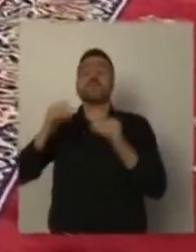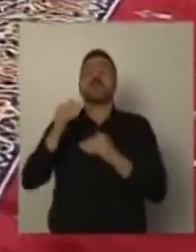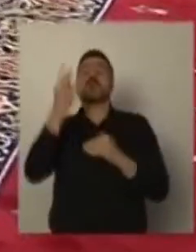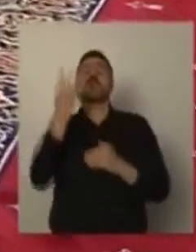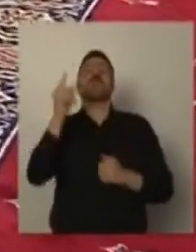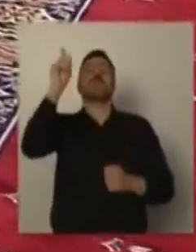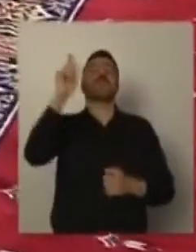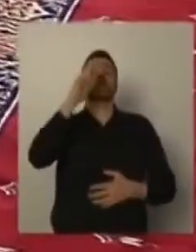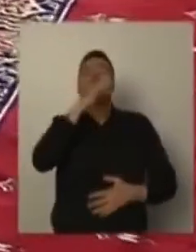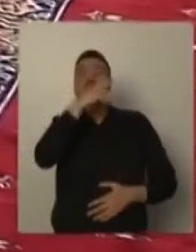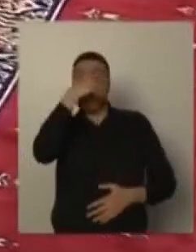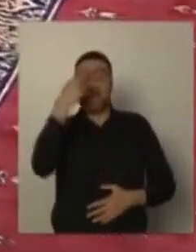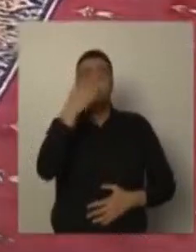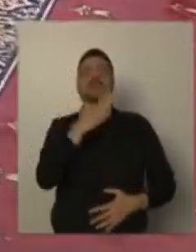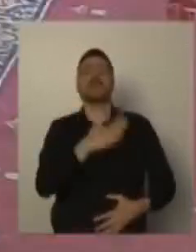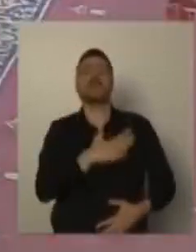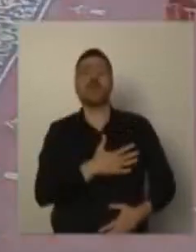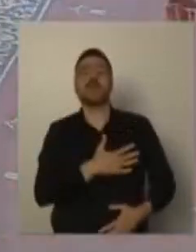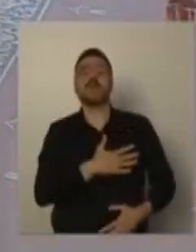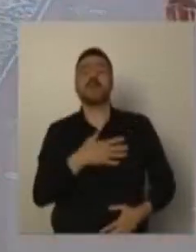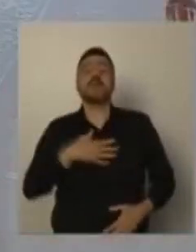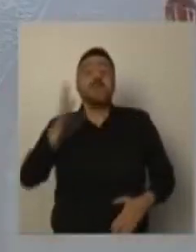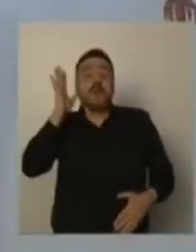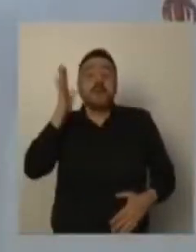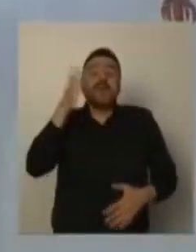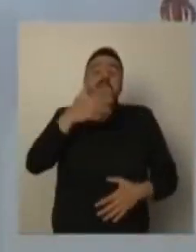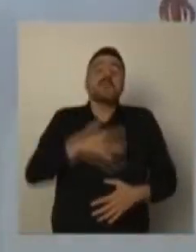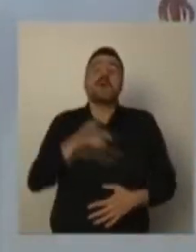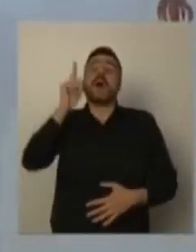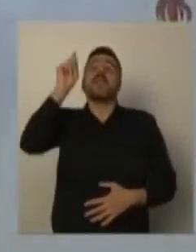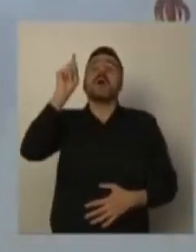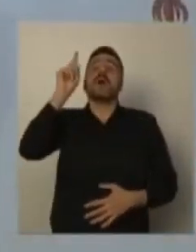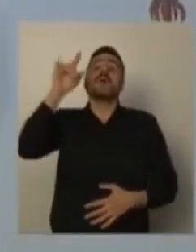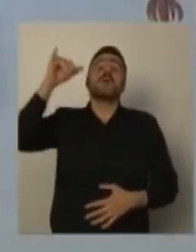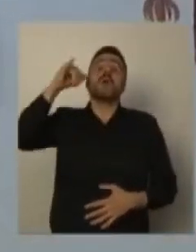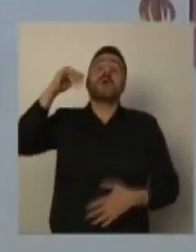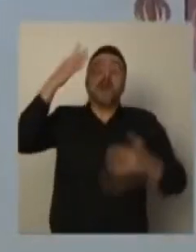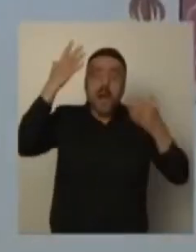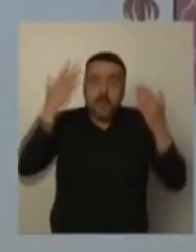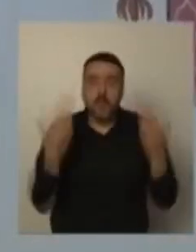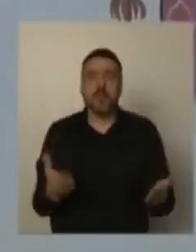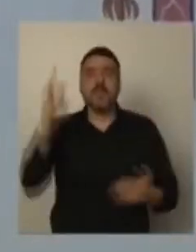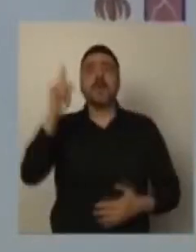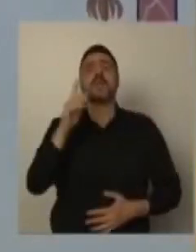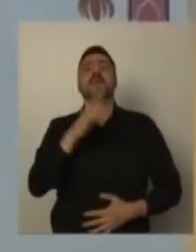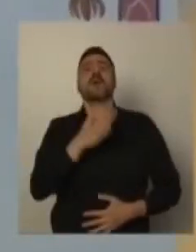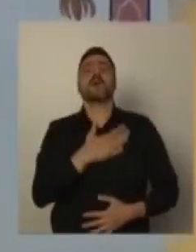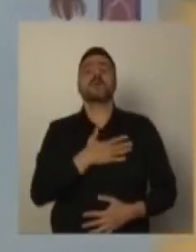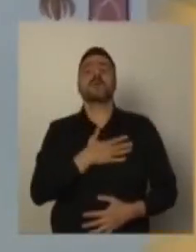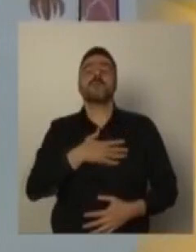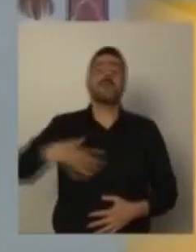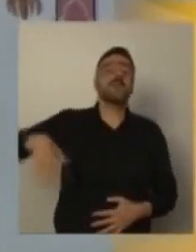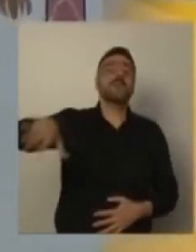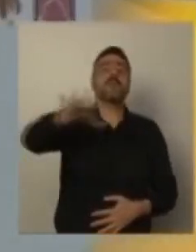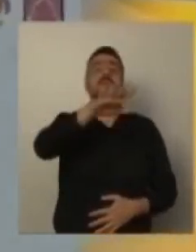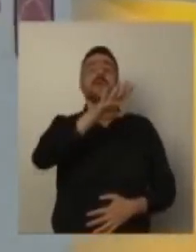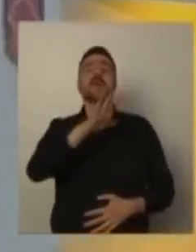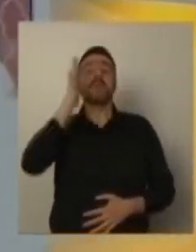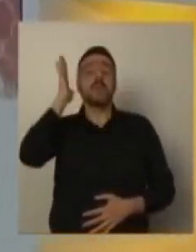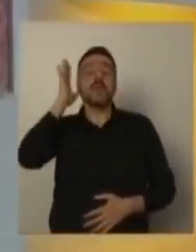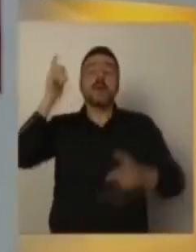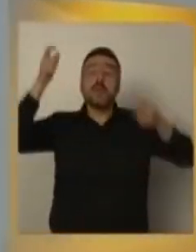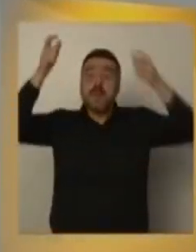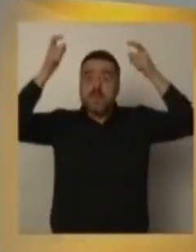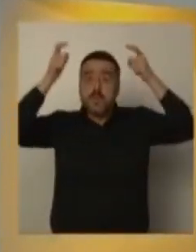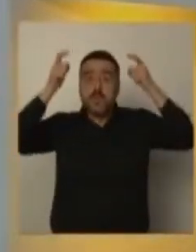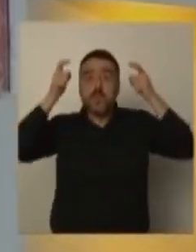eyle. Kıldığımız namazları dergahı izzetinde kabul eyle. Bizleri namaz